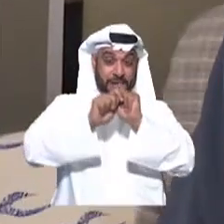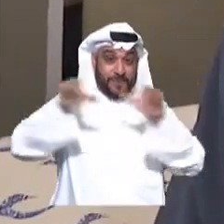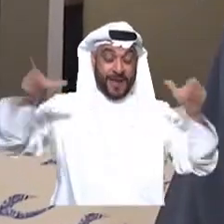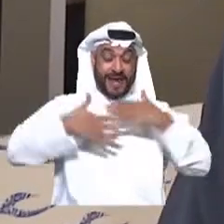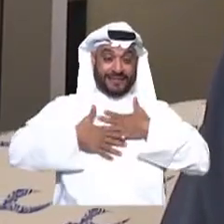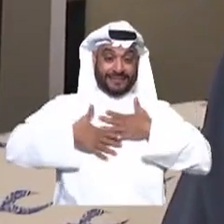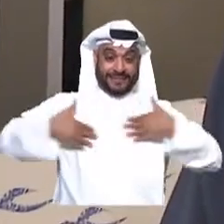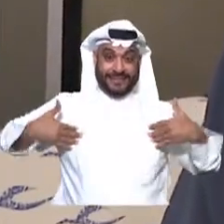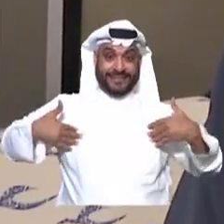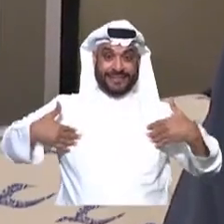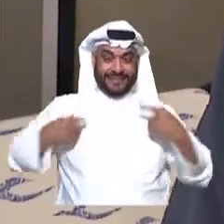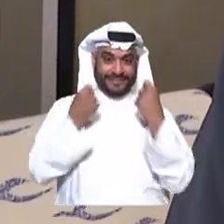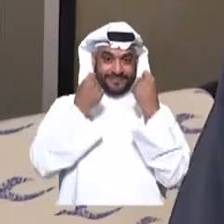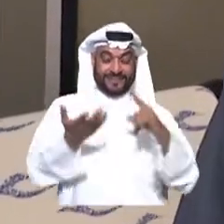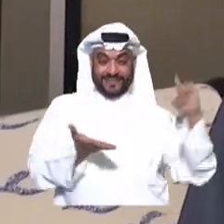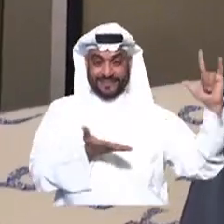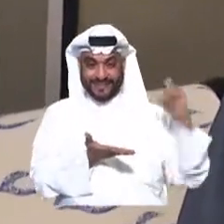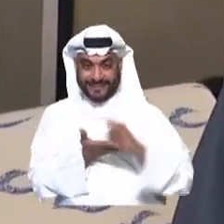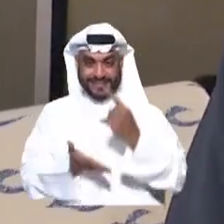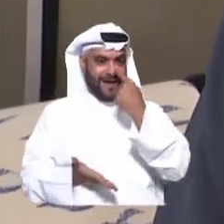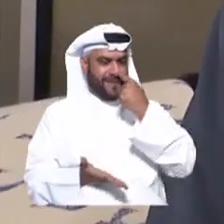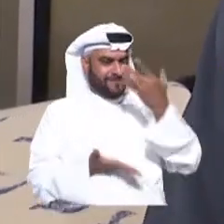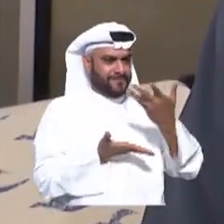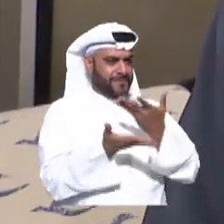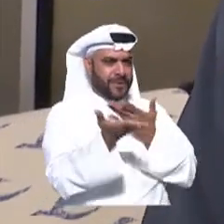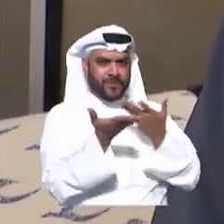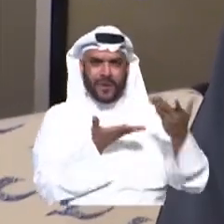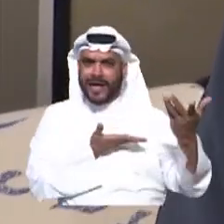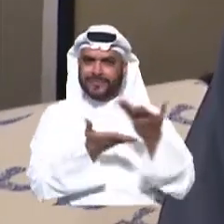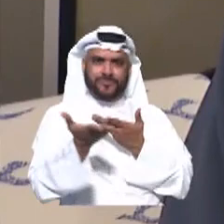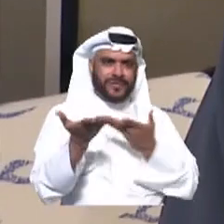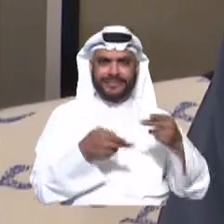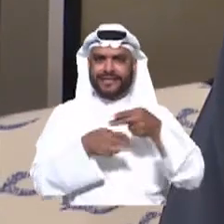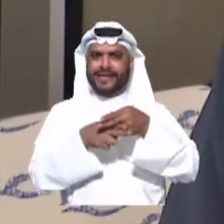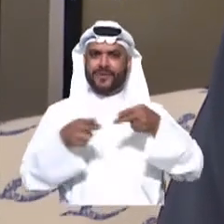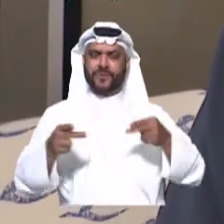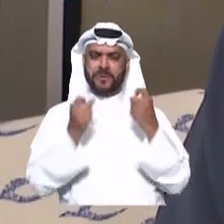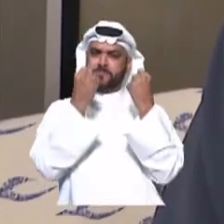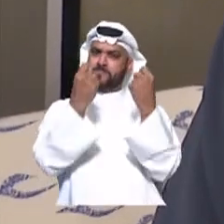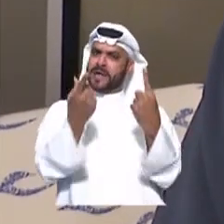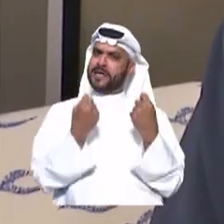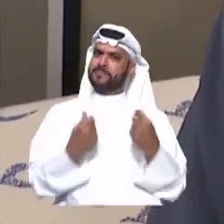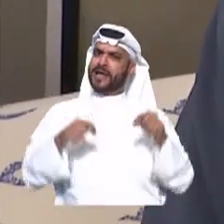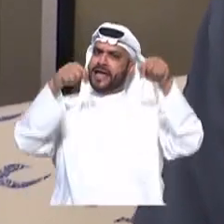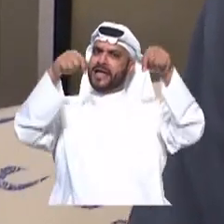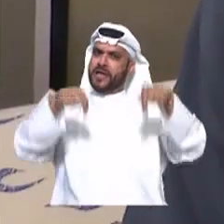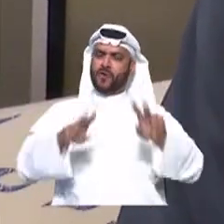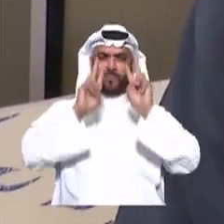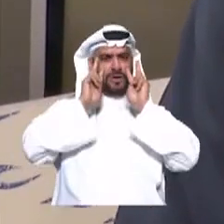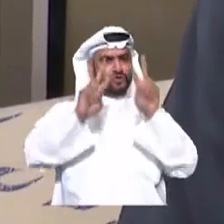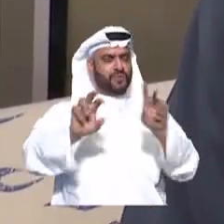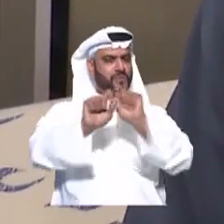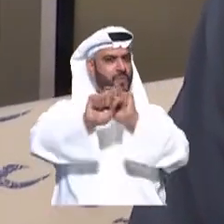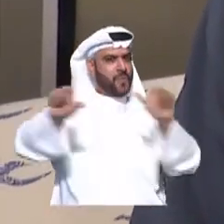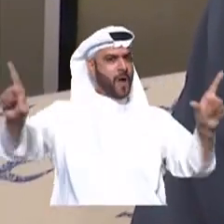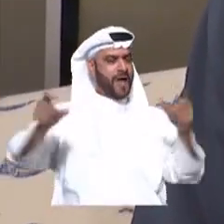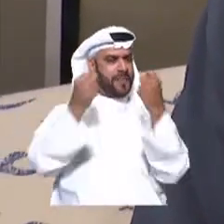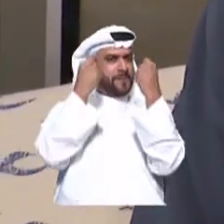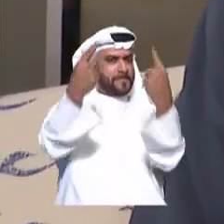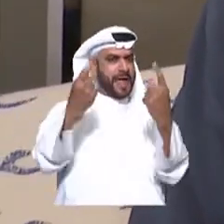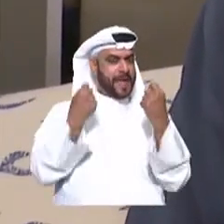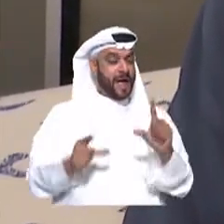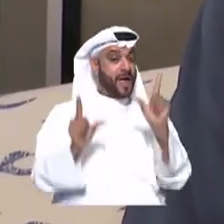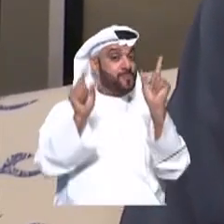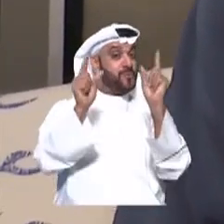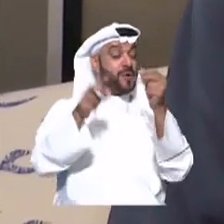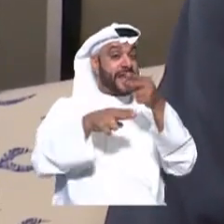سعيدين بمقدار الضيافة هنا في الكويت، وهو ما وجدناه الليلة. وكذلك فإن الأمر الجيد في